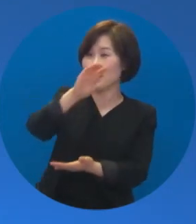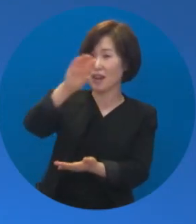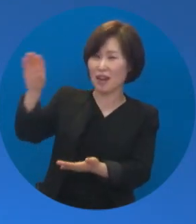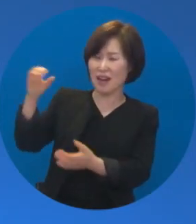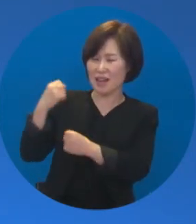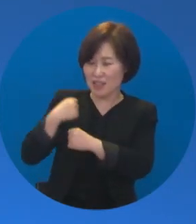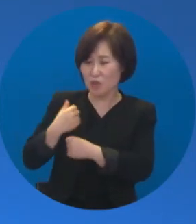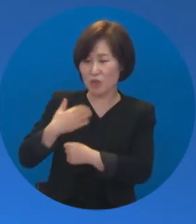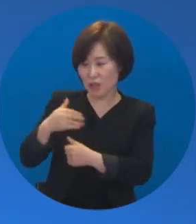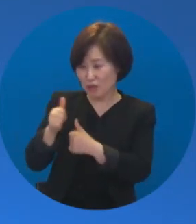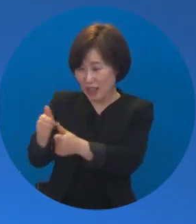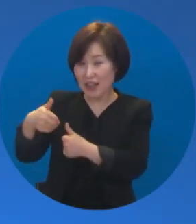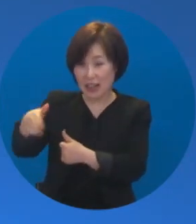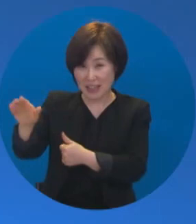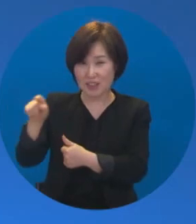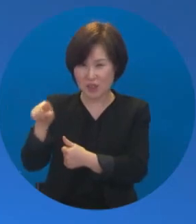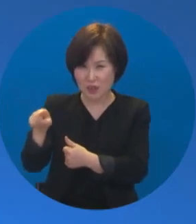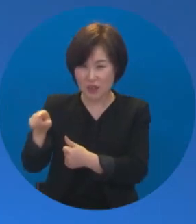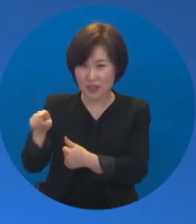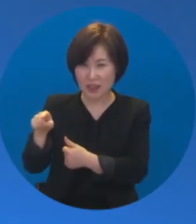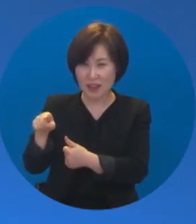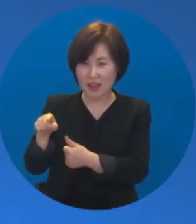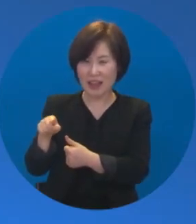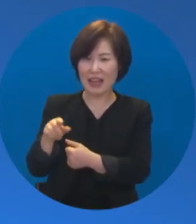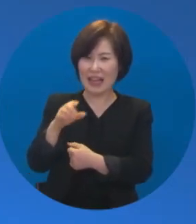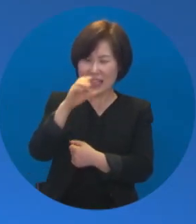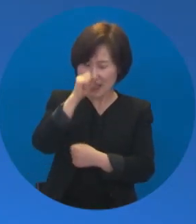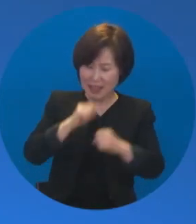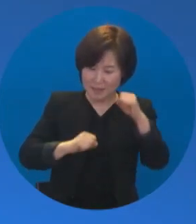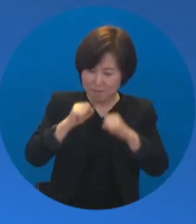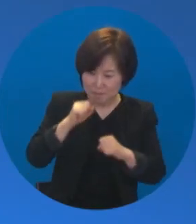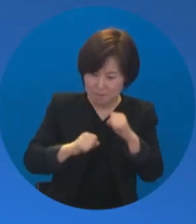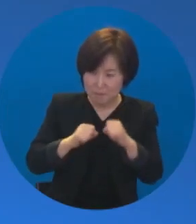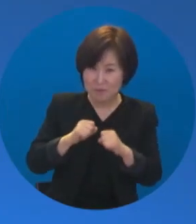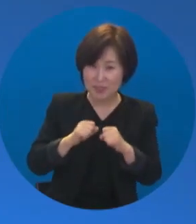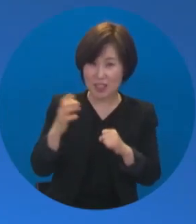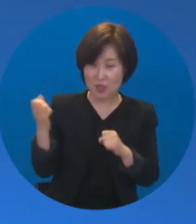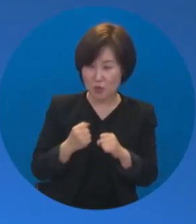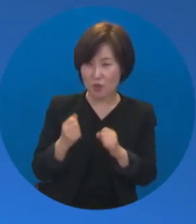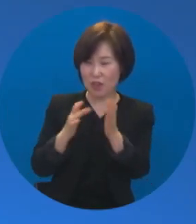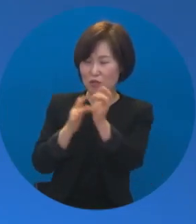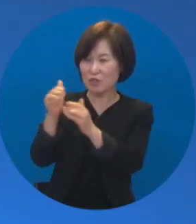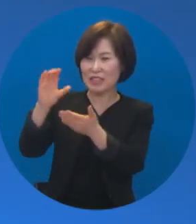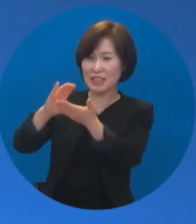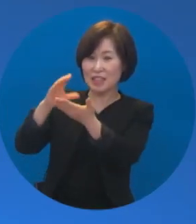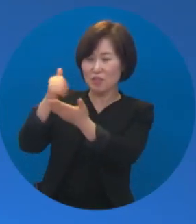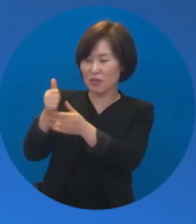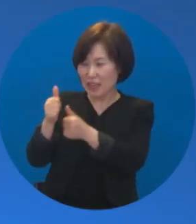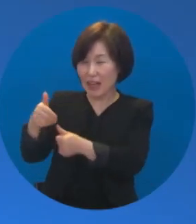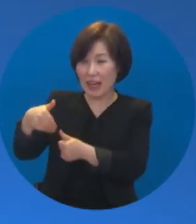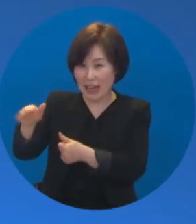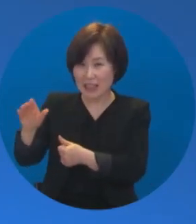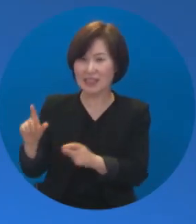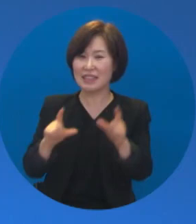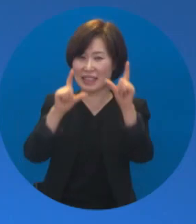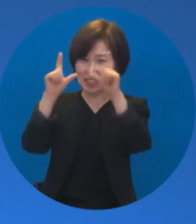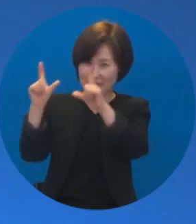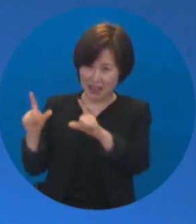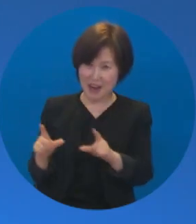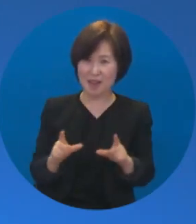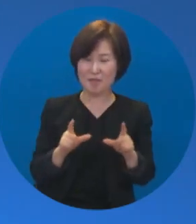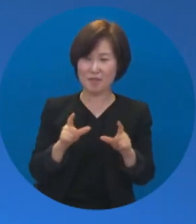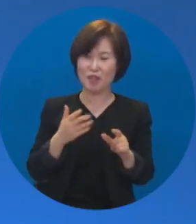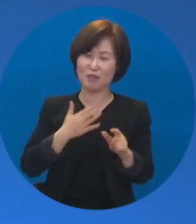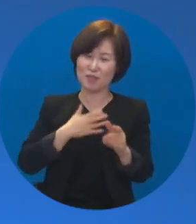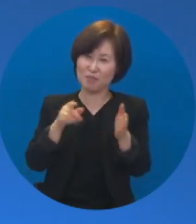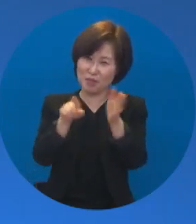우리 착한 행실로 하늘에 계신 아버지께 영광 돌리는 삶, 주님이 우리에게 바라시는 것은 그러한 삶이라고